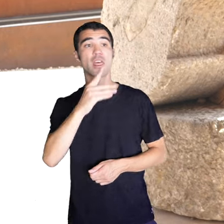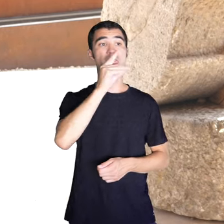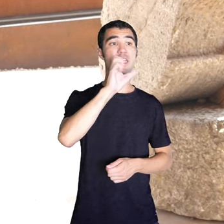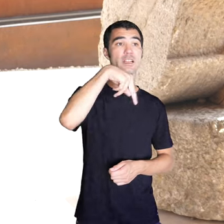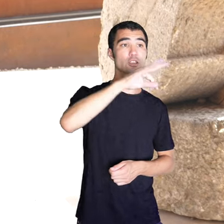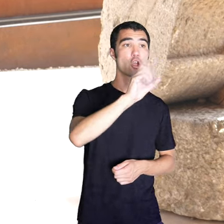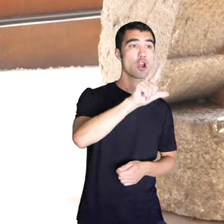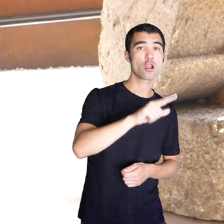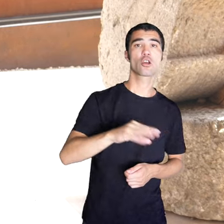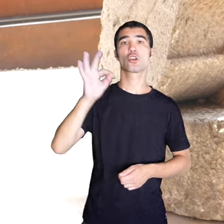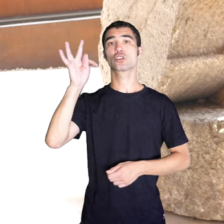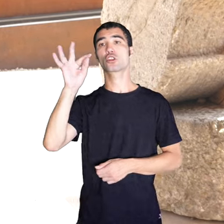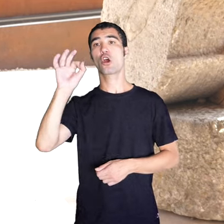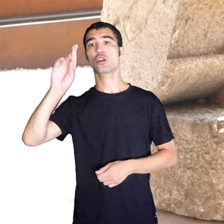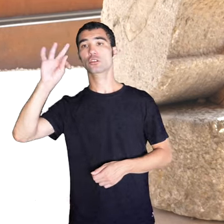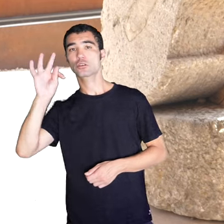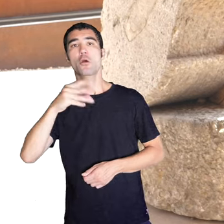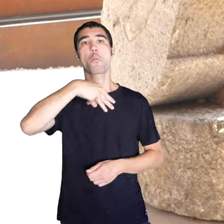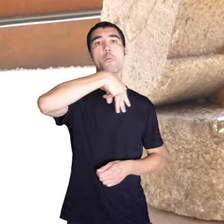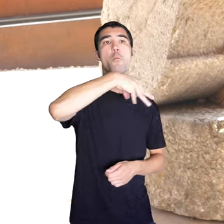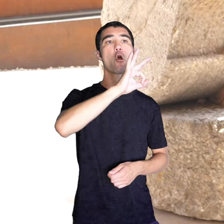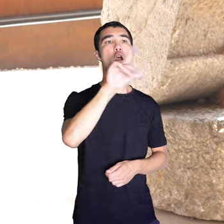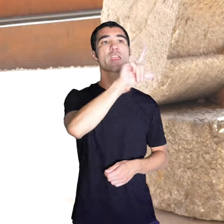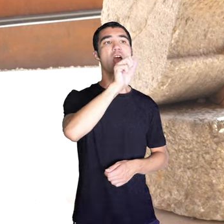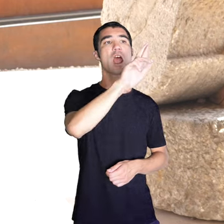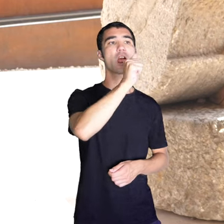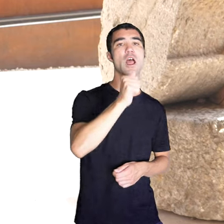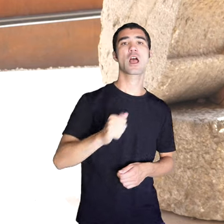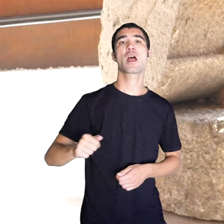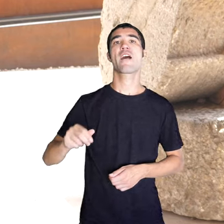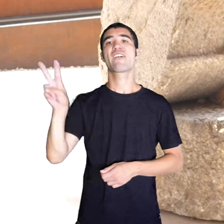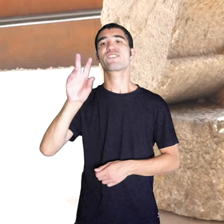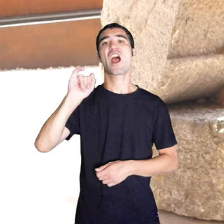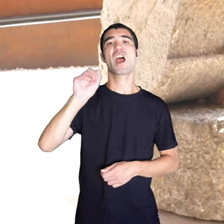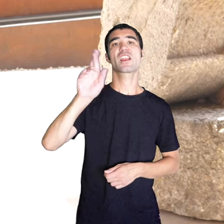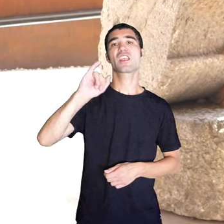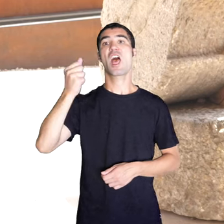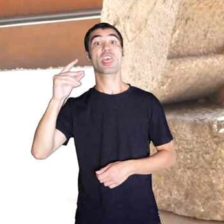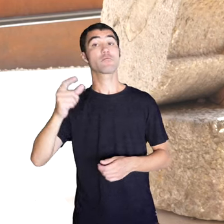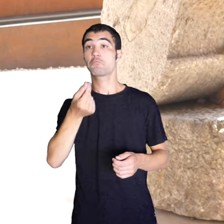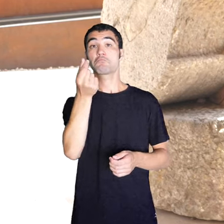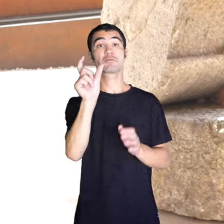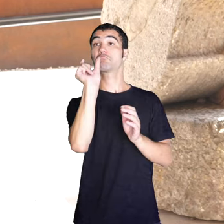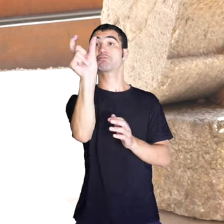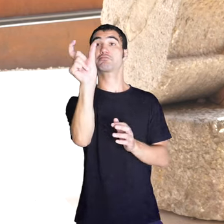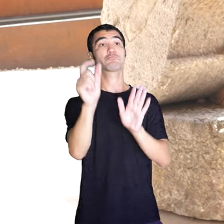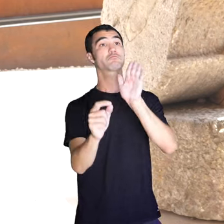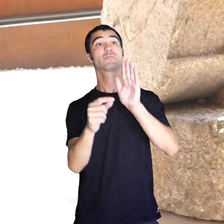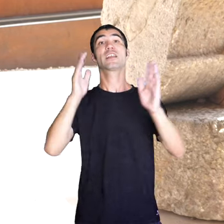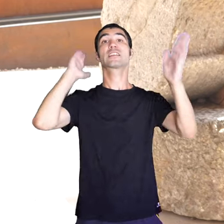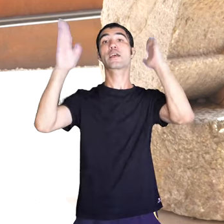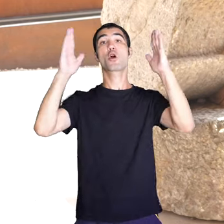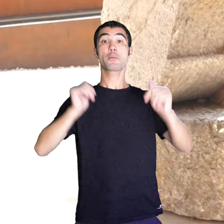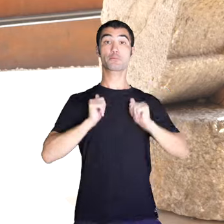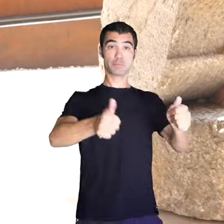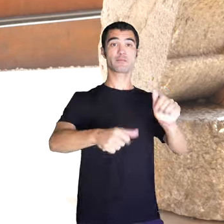un tort, una mollera, una variada, tot. Fèiem un preu, estipulàvem un preu a principi de temporada.